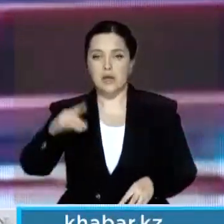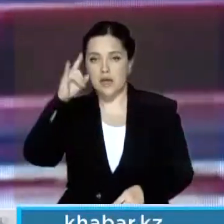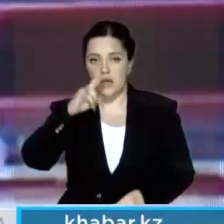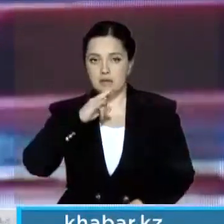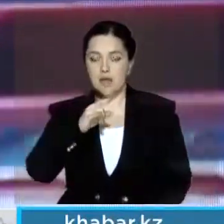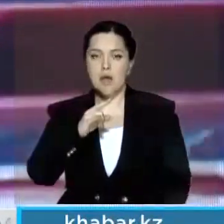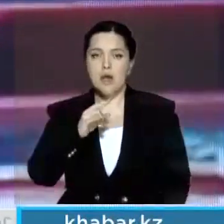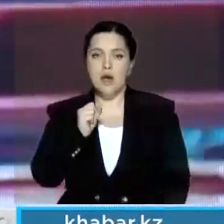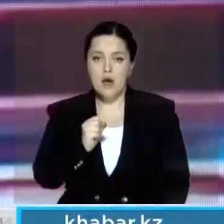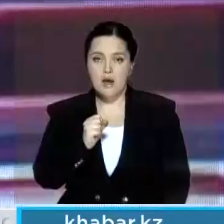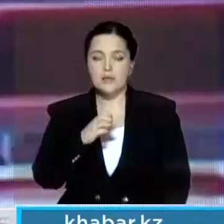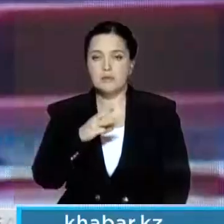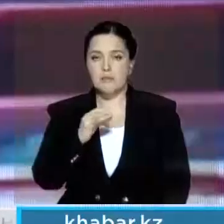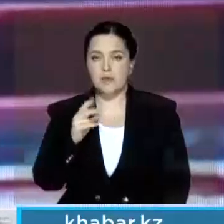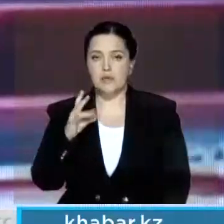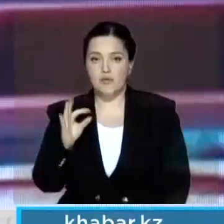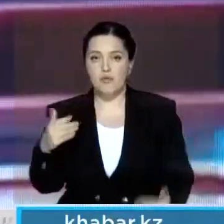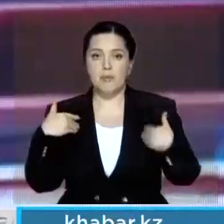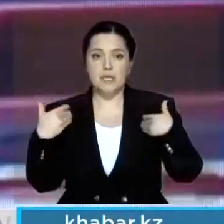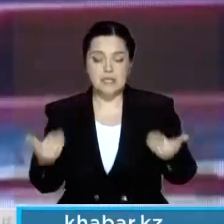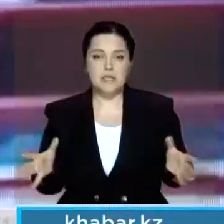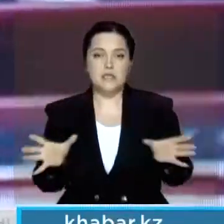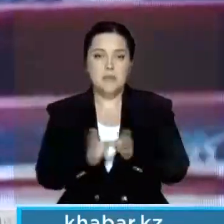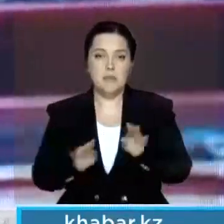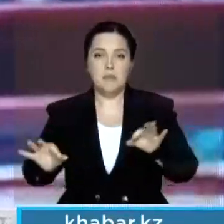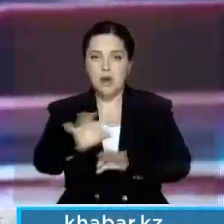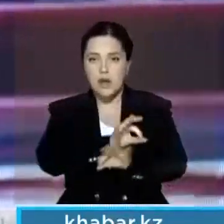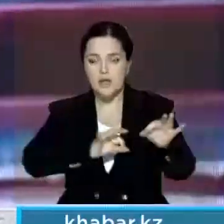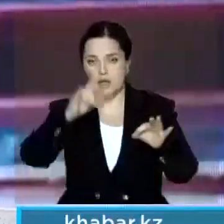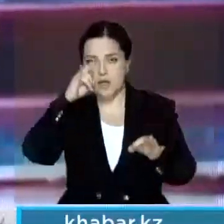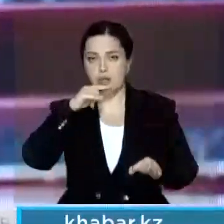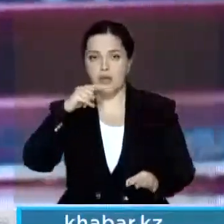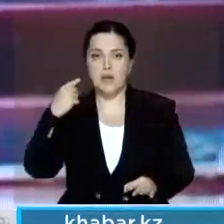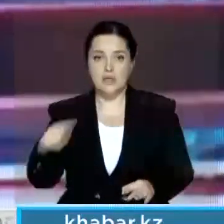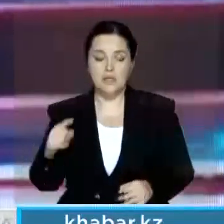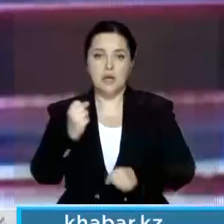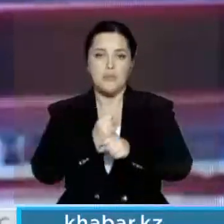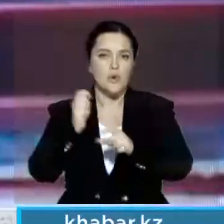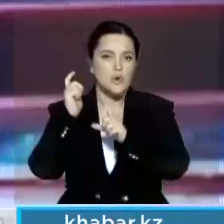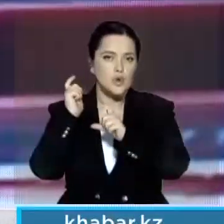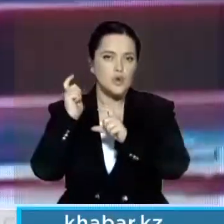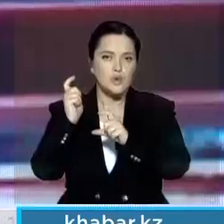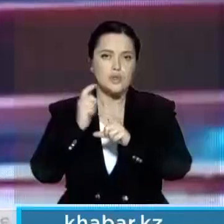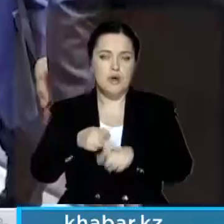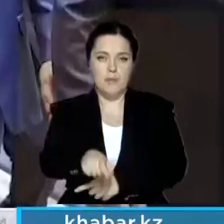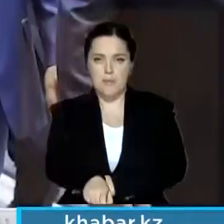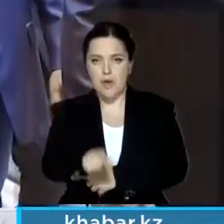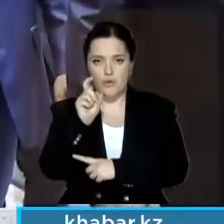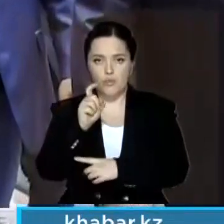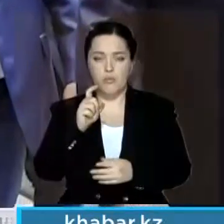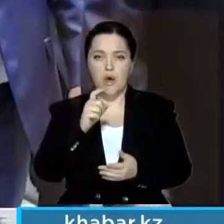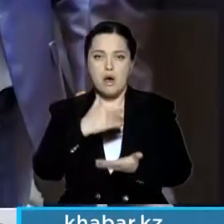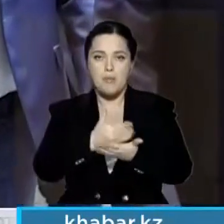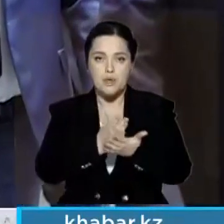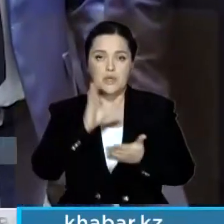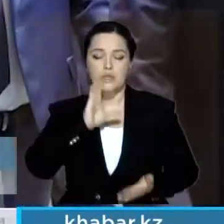республики Алихан исмаилову презентовали совместные проекты Казахстана и России среди них производство грузоподъёмного оборудования в